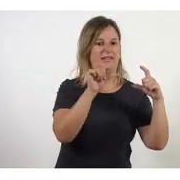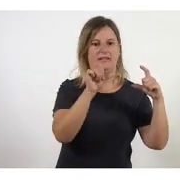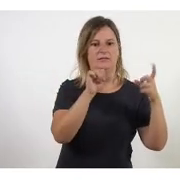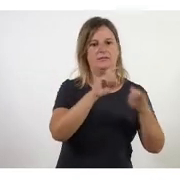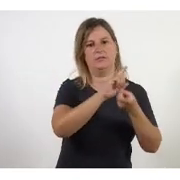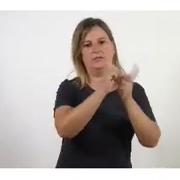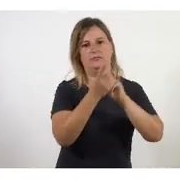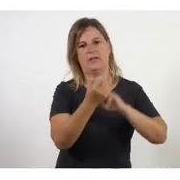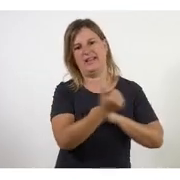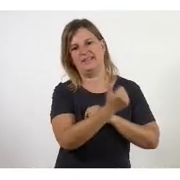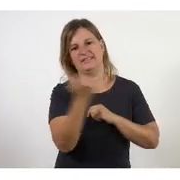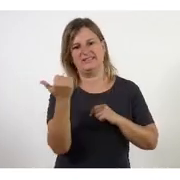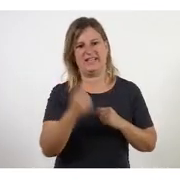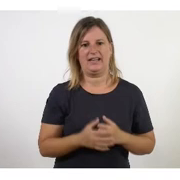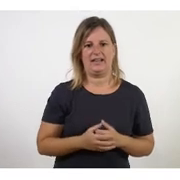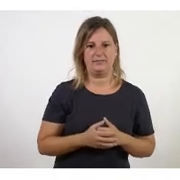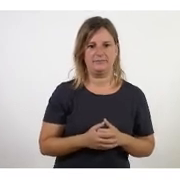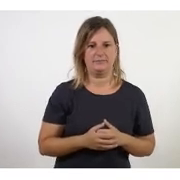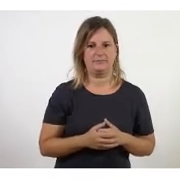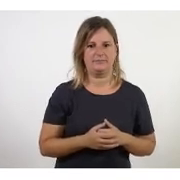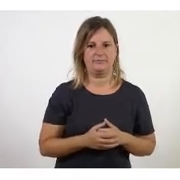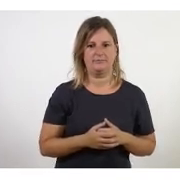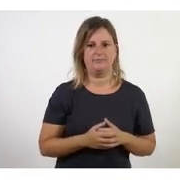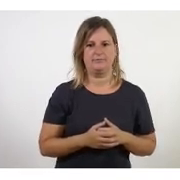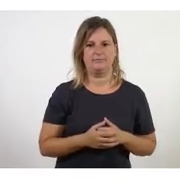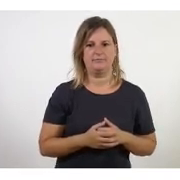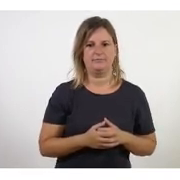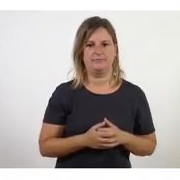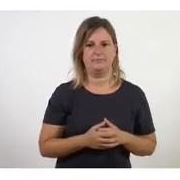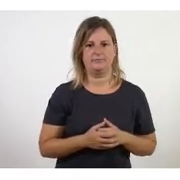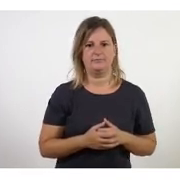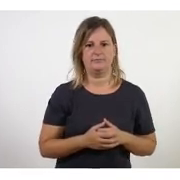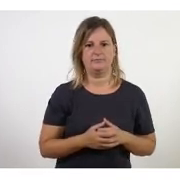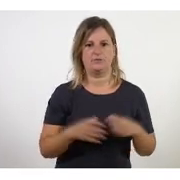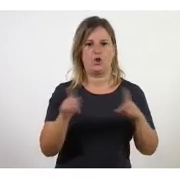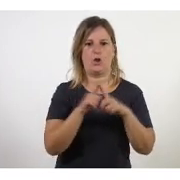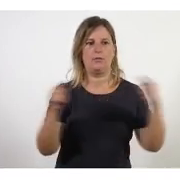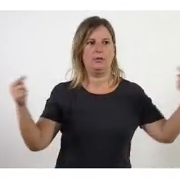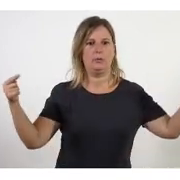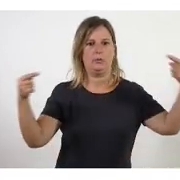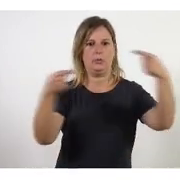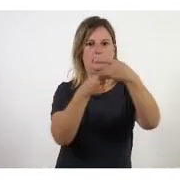farem que arribi al revés. O millor dit, que arribi de l'esquerra, que arribi des de la dreta. Que es creuin, que facin així.